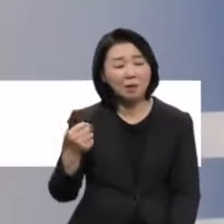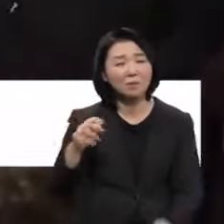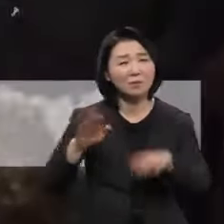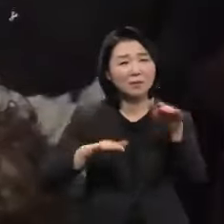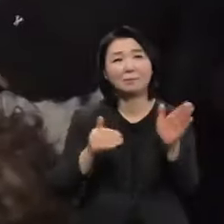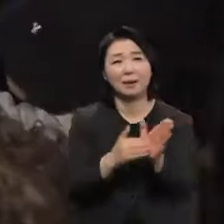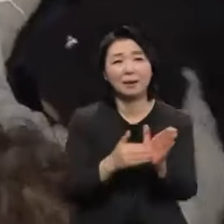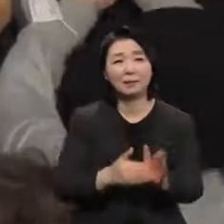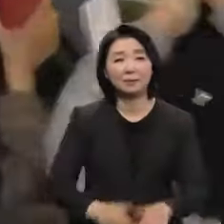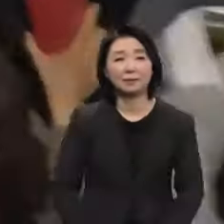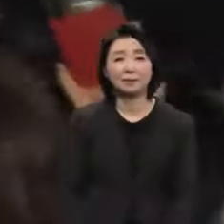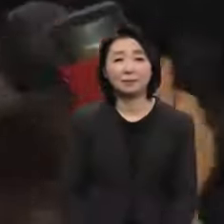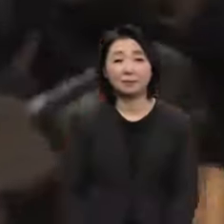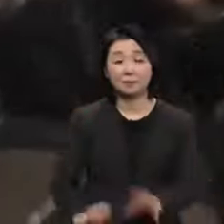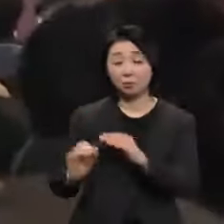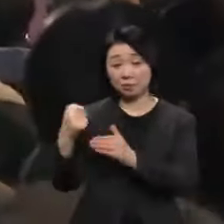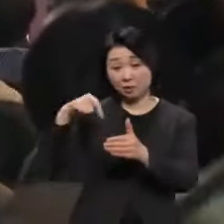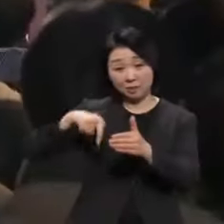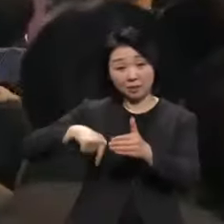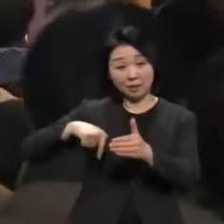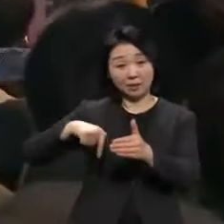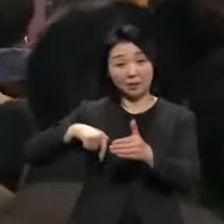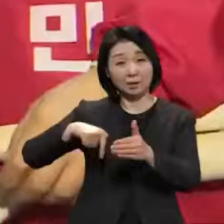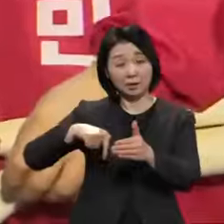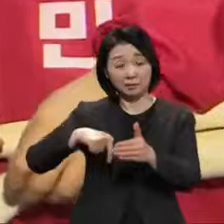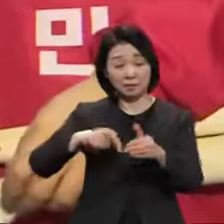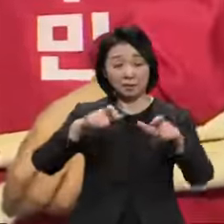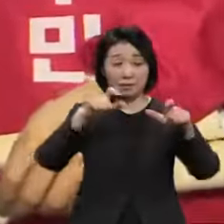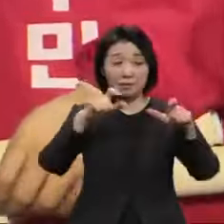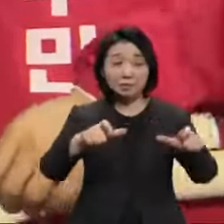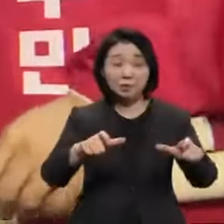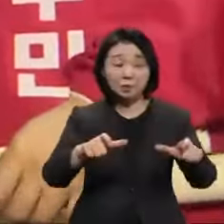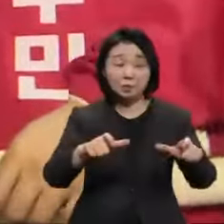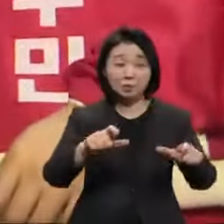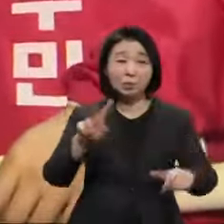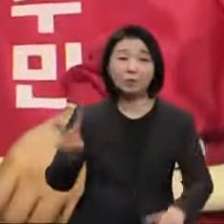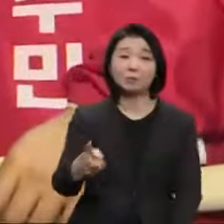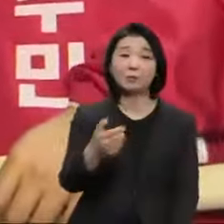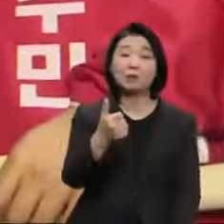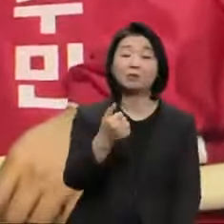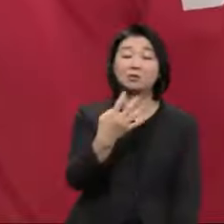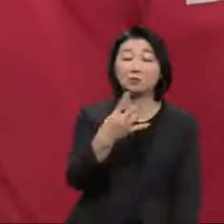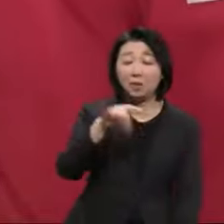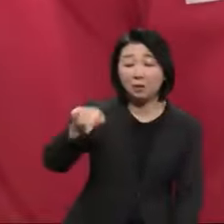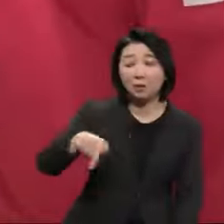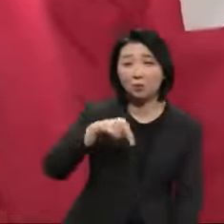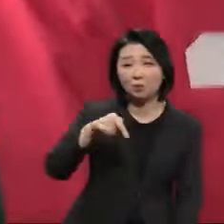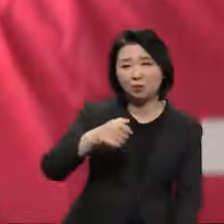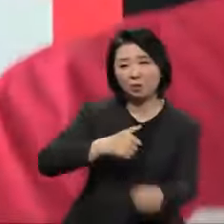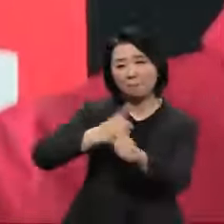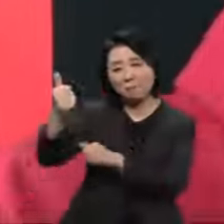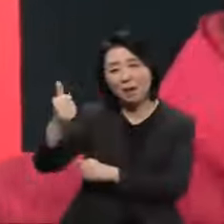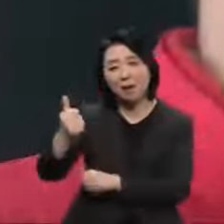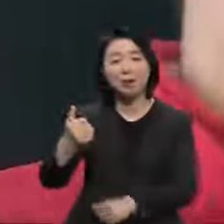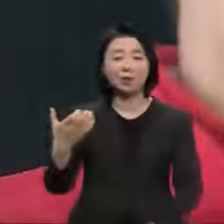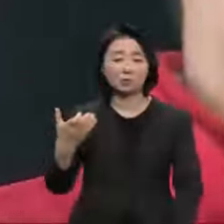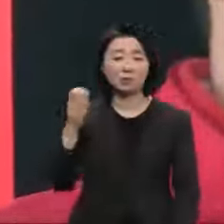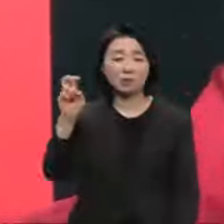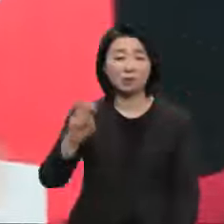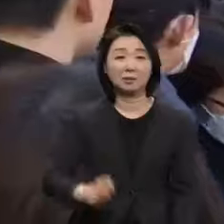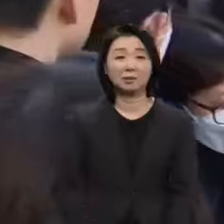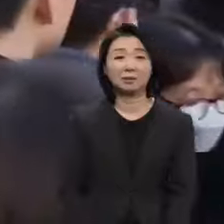결판합니다. 국민의힘 내부적으론 지역구 254곳 중 우세 지역은 90여 곳으로 보고 있는 걸로